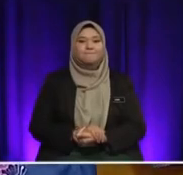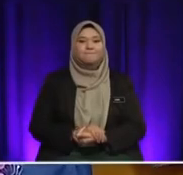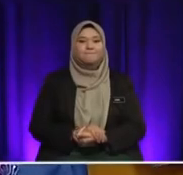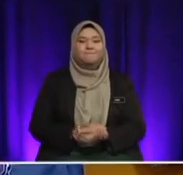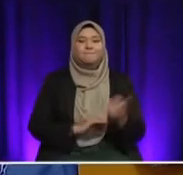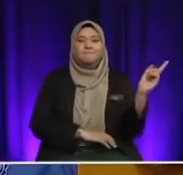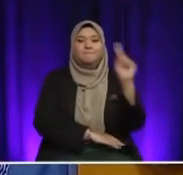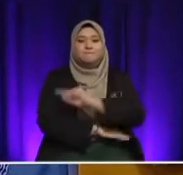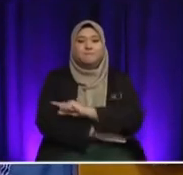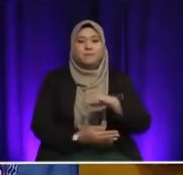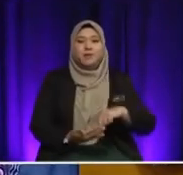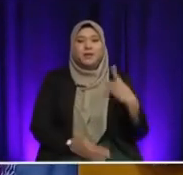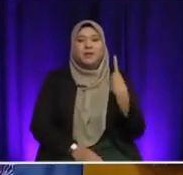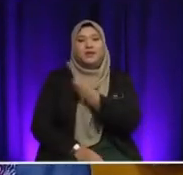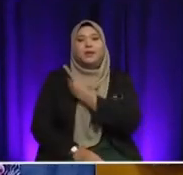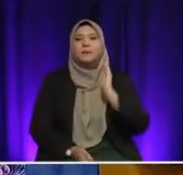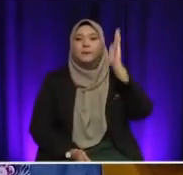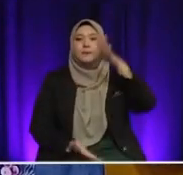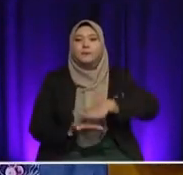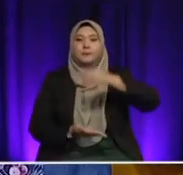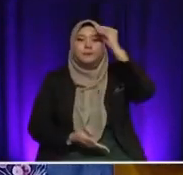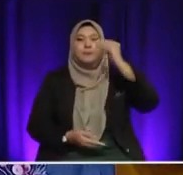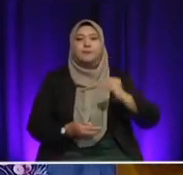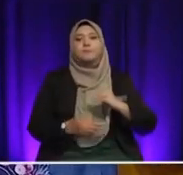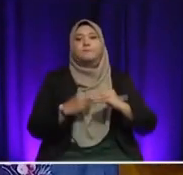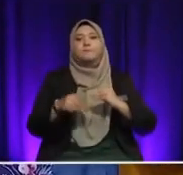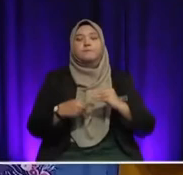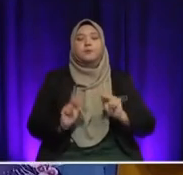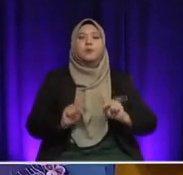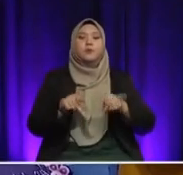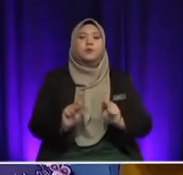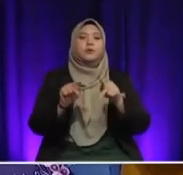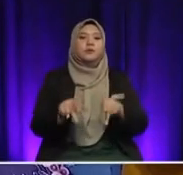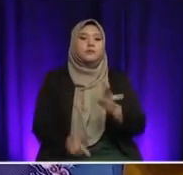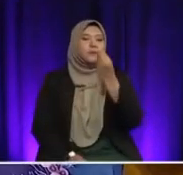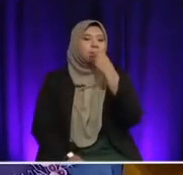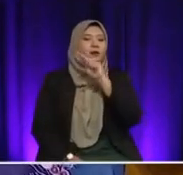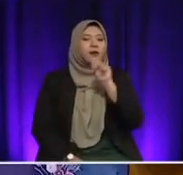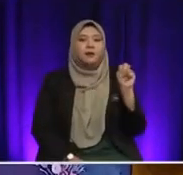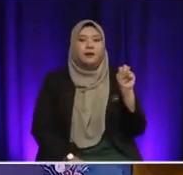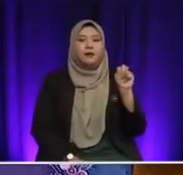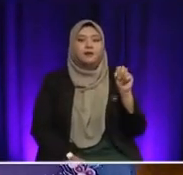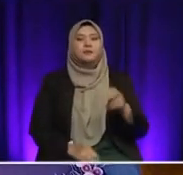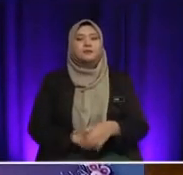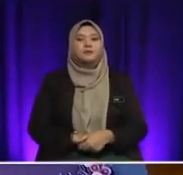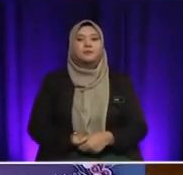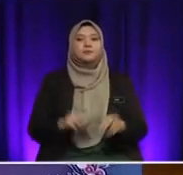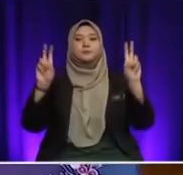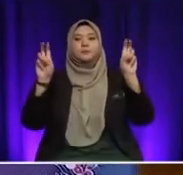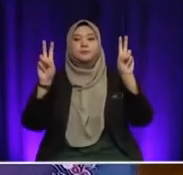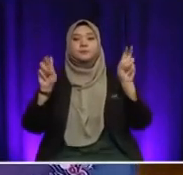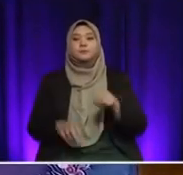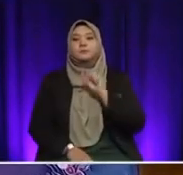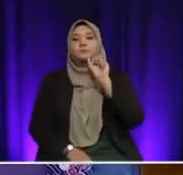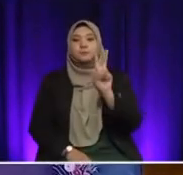subjek pemprosesan makanan kod kertas 7203. Baik. Okey. Kita akan belajar tentang modul 2 pemprosesan hasil